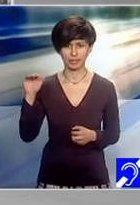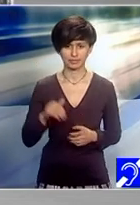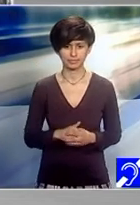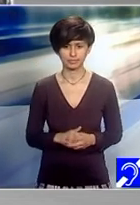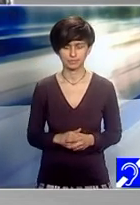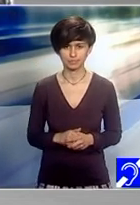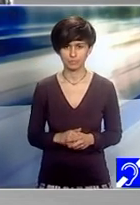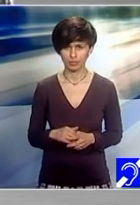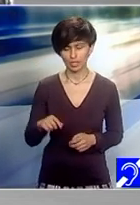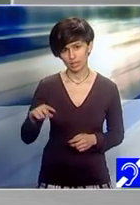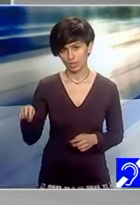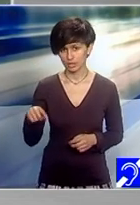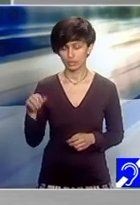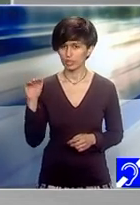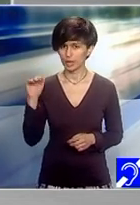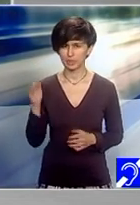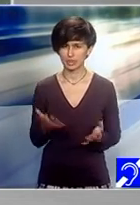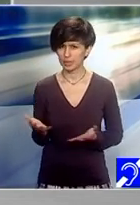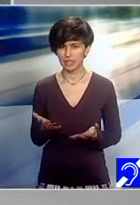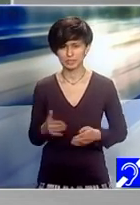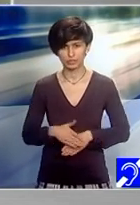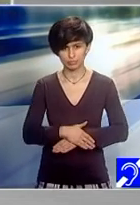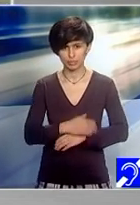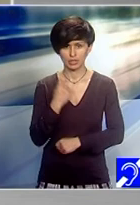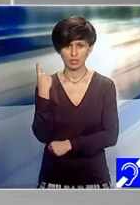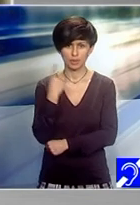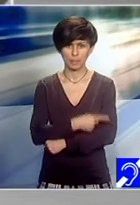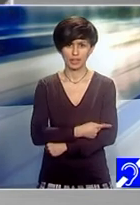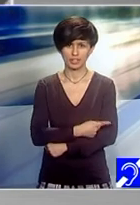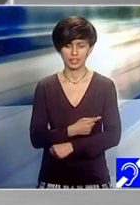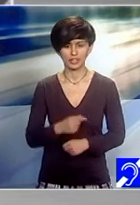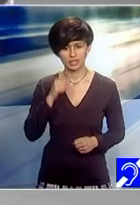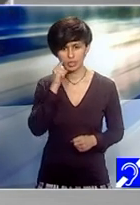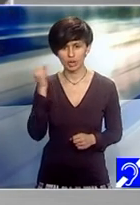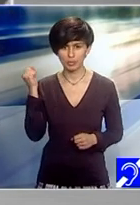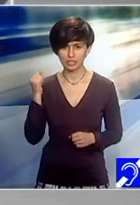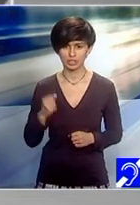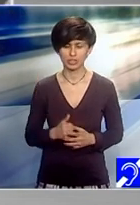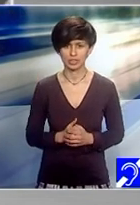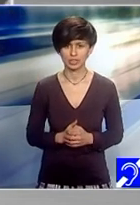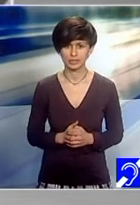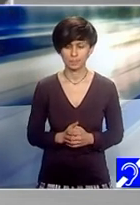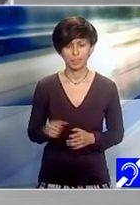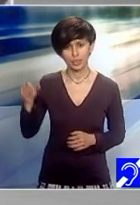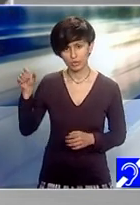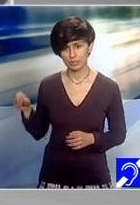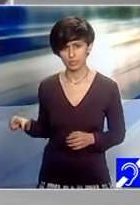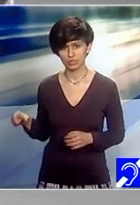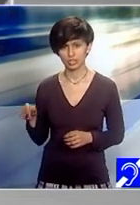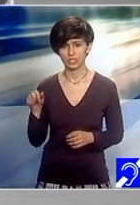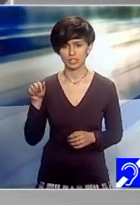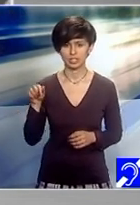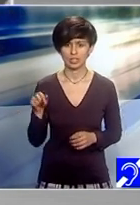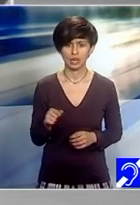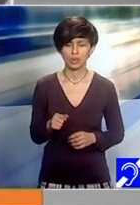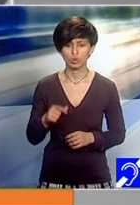sunt barierele din partea populației și aici ne-a ajutat foarte mult partenerul norvegian. O persoană de acolo, doamna Trude Andreasen,